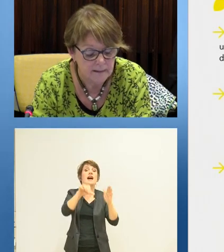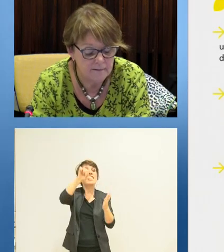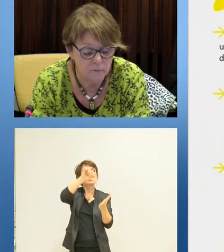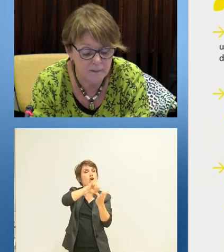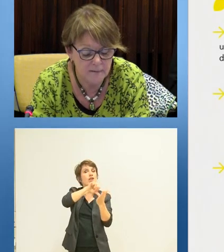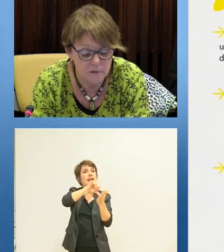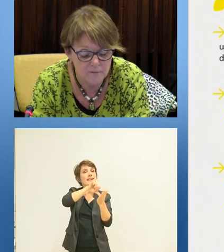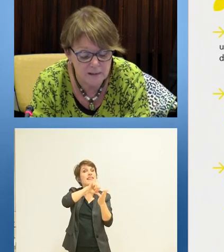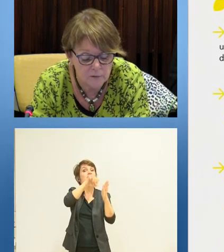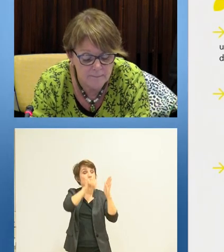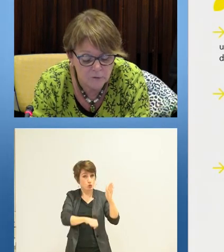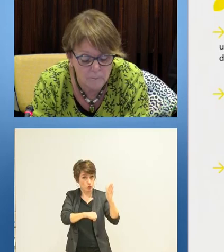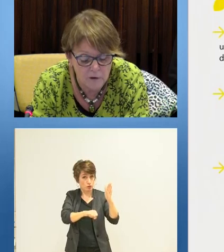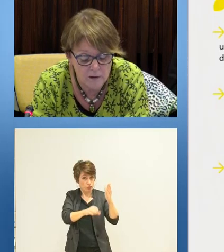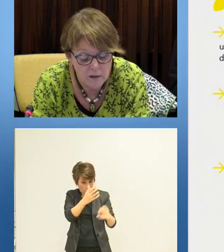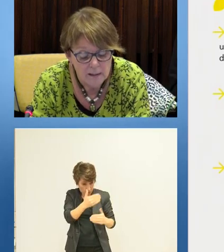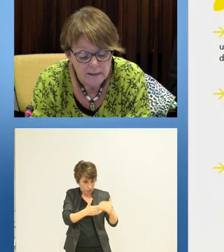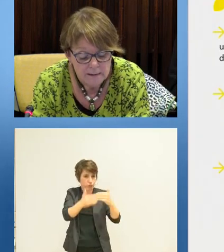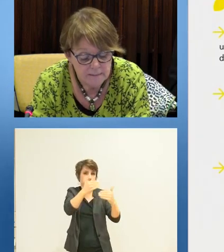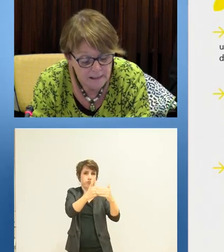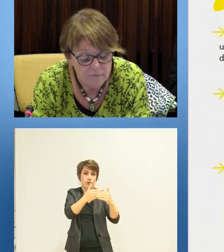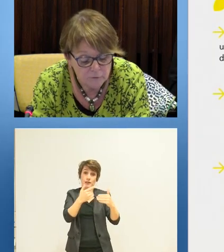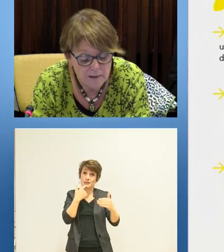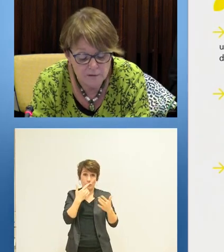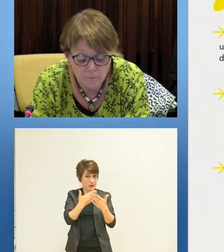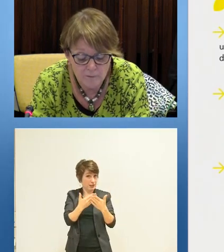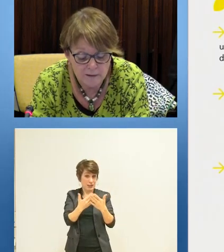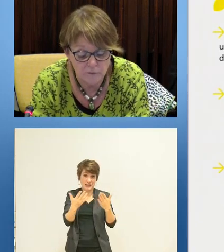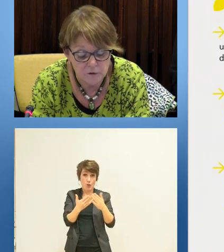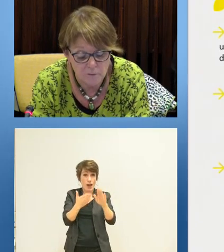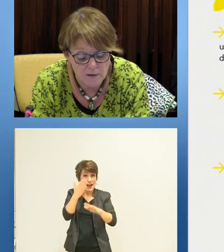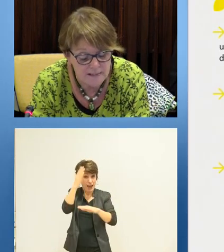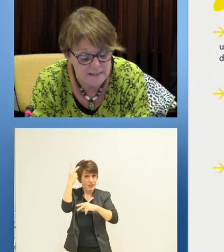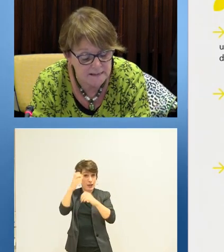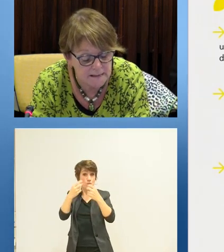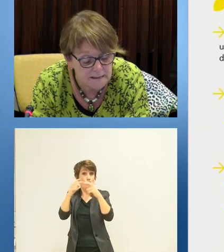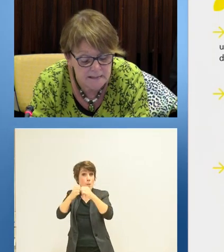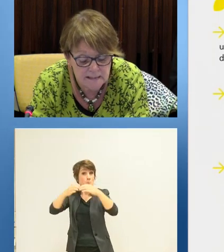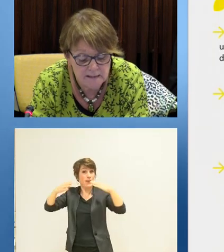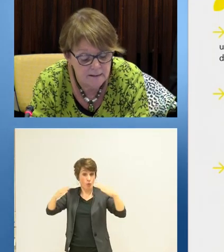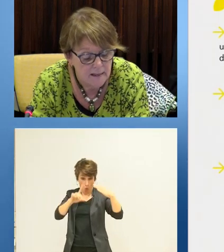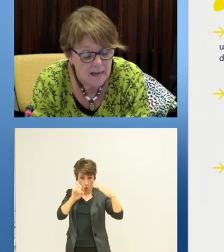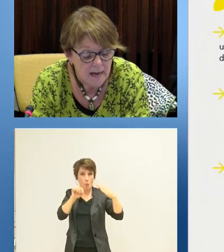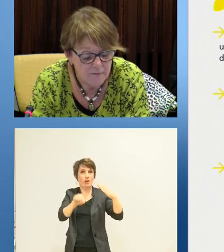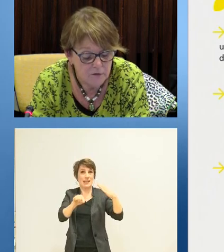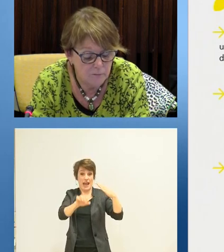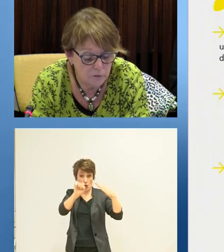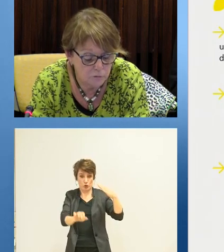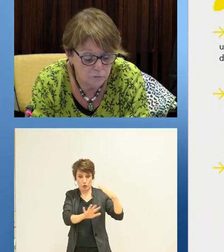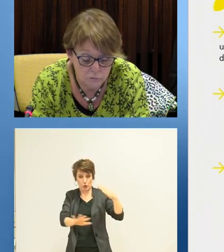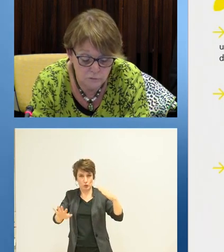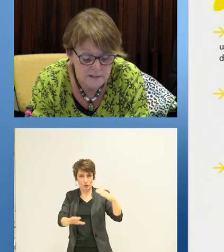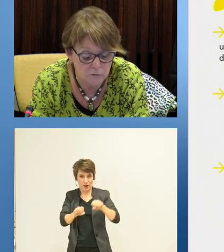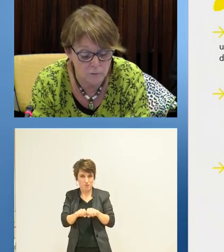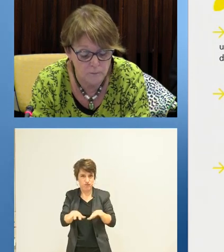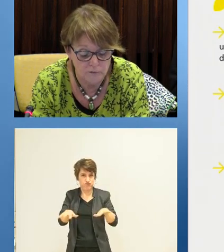c'est donc bien de l'avenir de la métropole c'est bien l'avenir de la métropole pardon qui commence à s'écrire ici avec comme dans